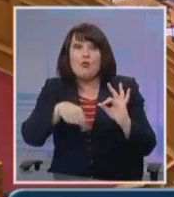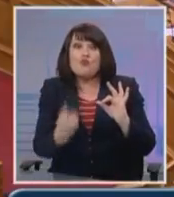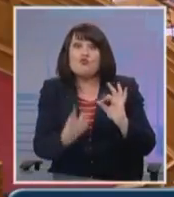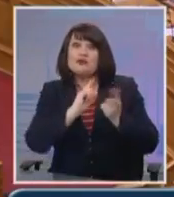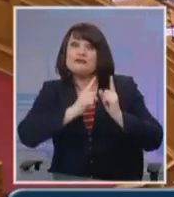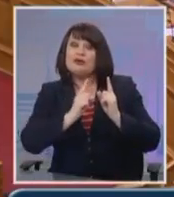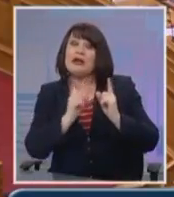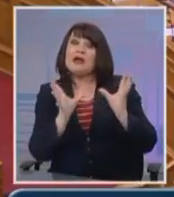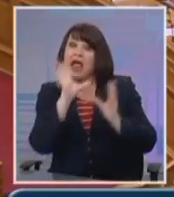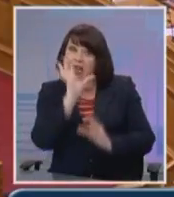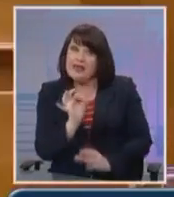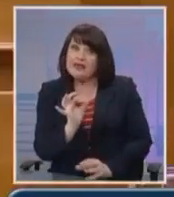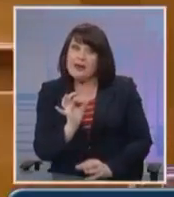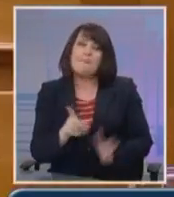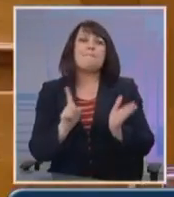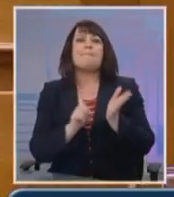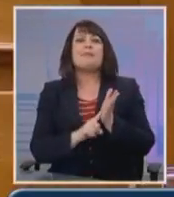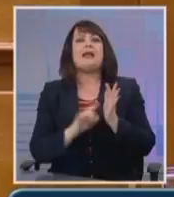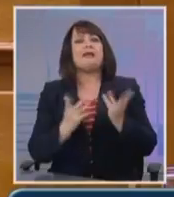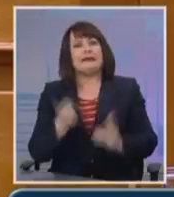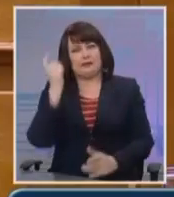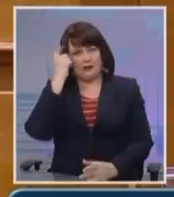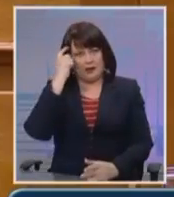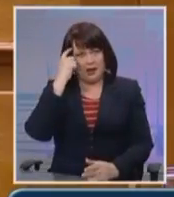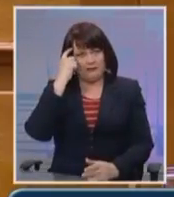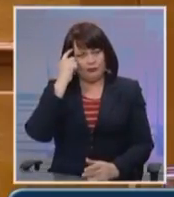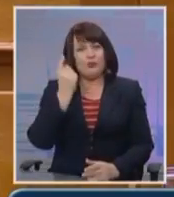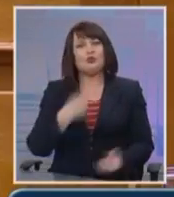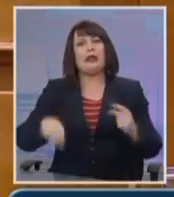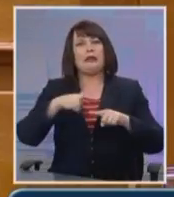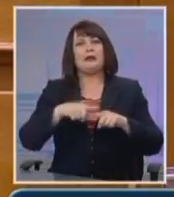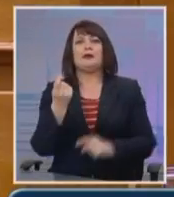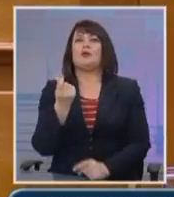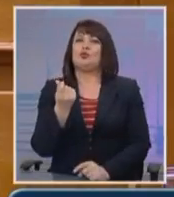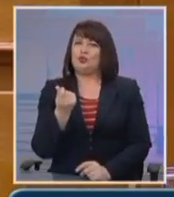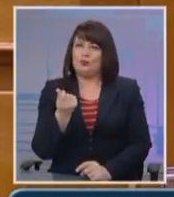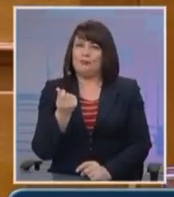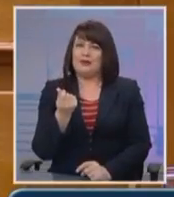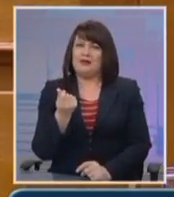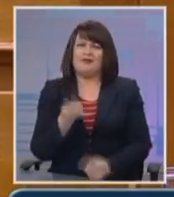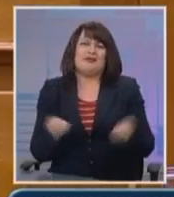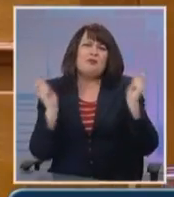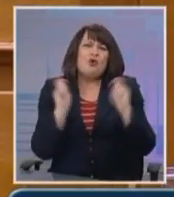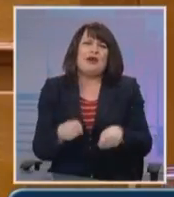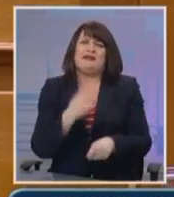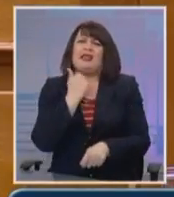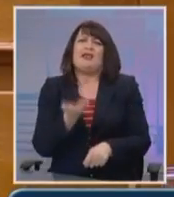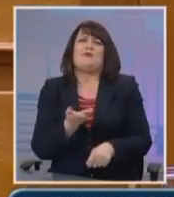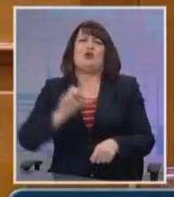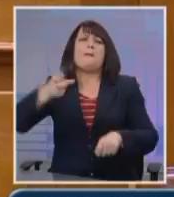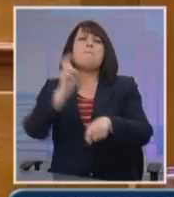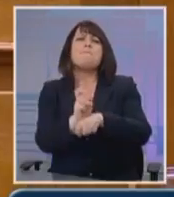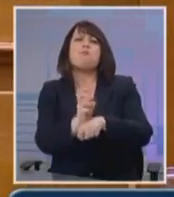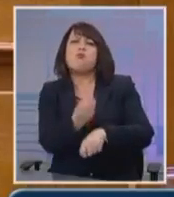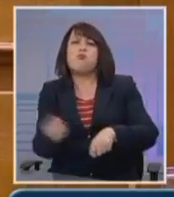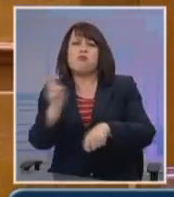συμφωνίας αλήθειας πρέπει να είναι η διαπίστωση ότι η ελληνική οικονομία είναι αδύνατο να πετύχει πρωτογενή